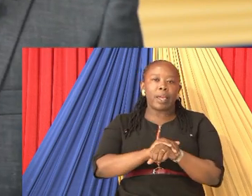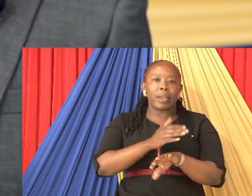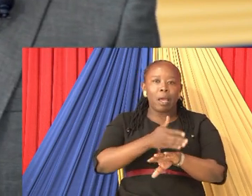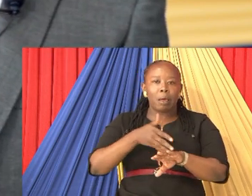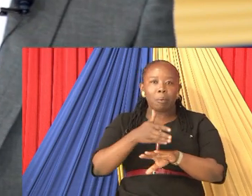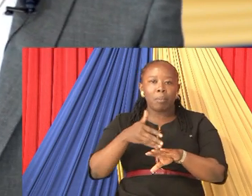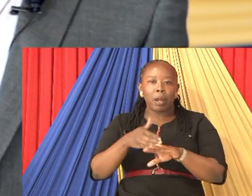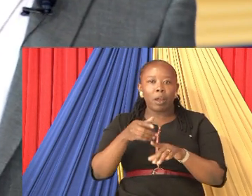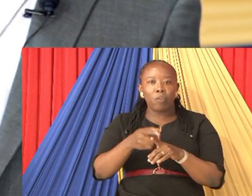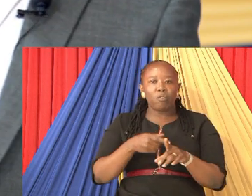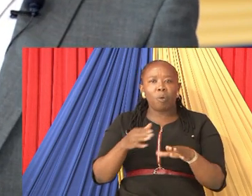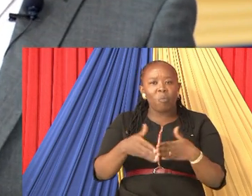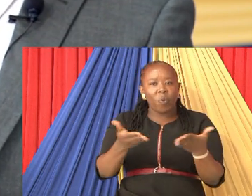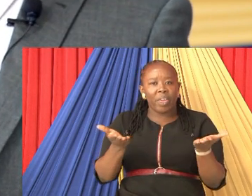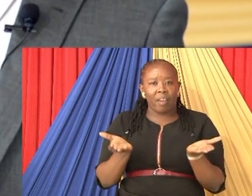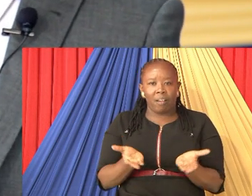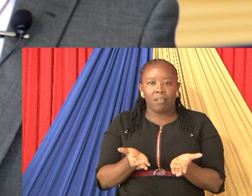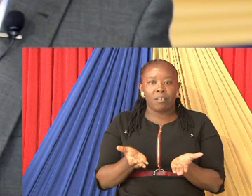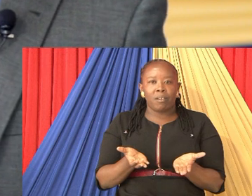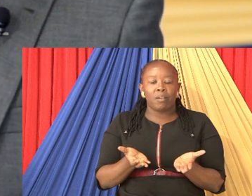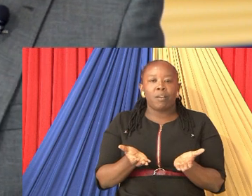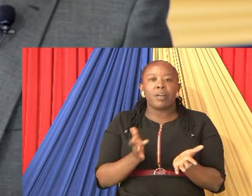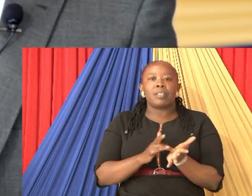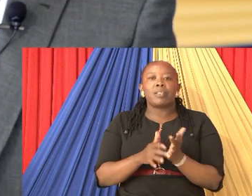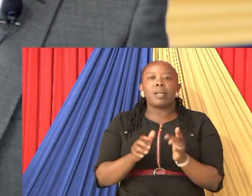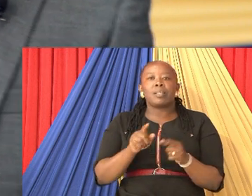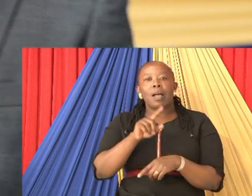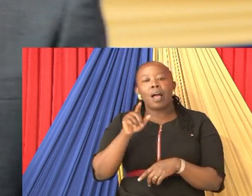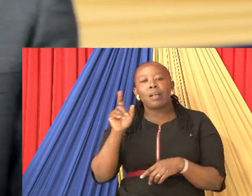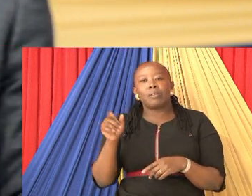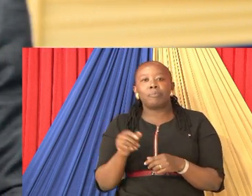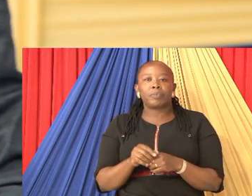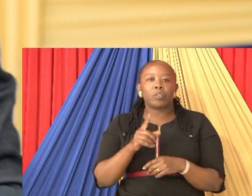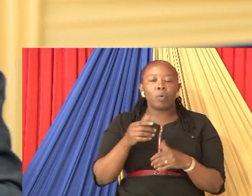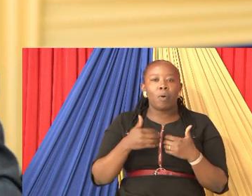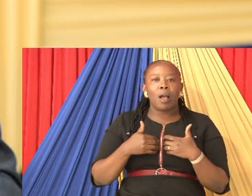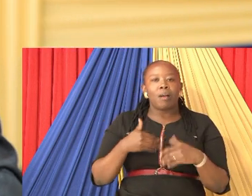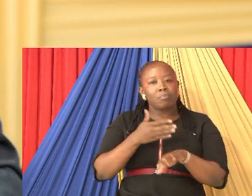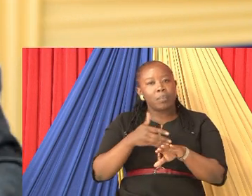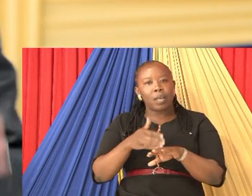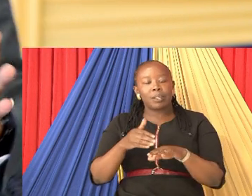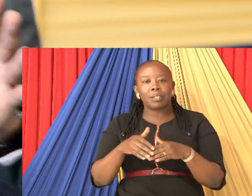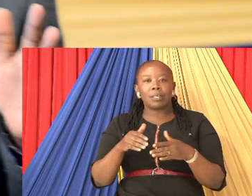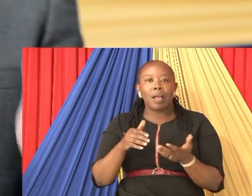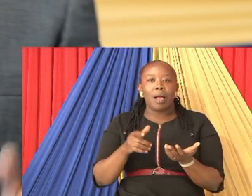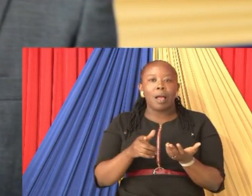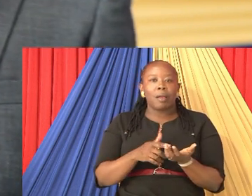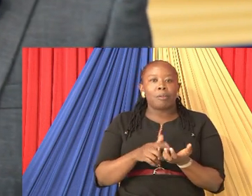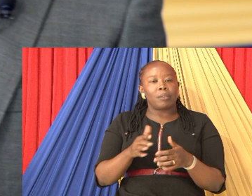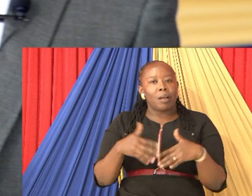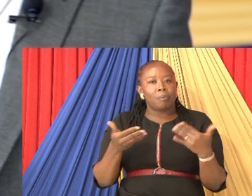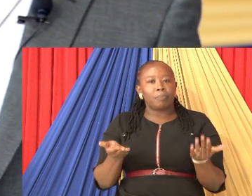Yesu akawauliza, mnayo mikate mingapi? Akamwambia, tuko na mikate saba na visamaki